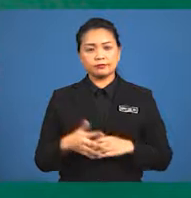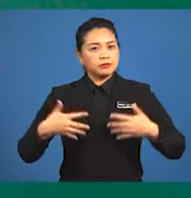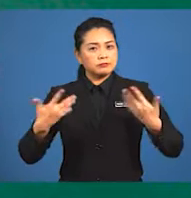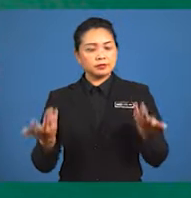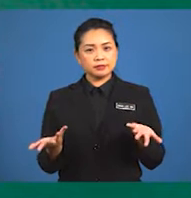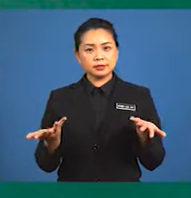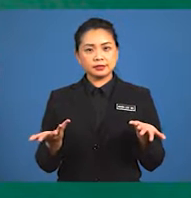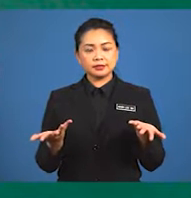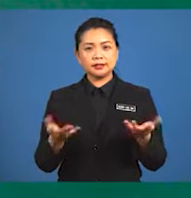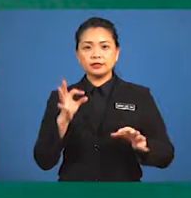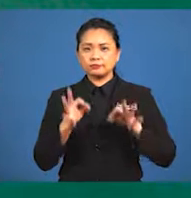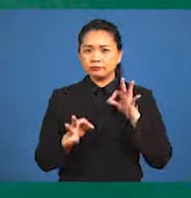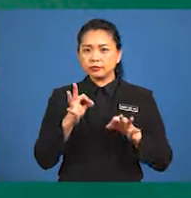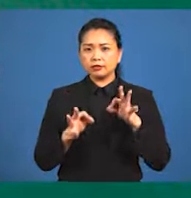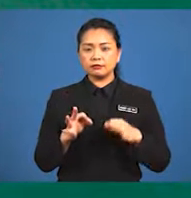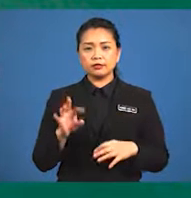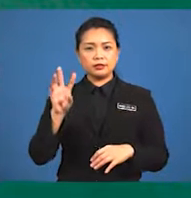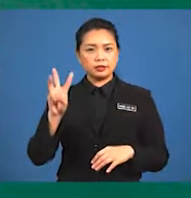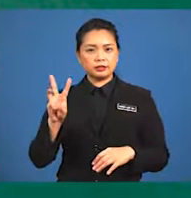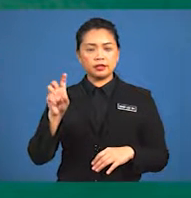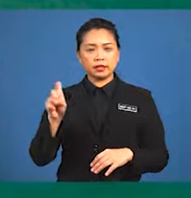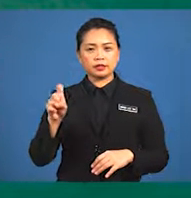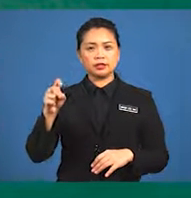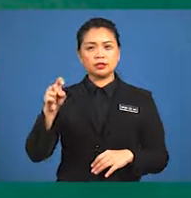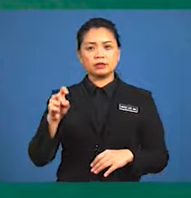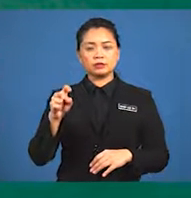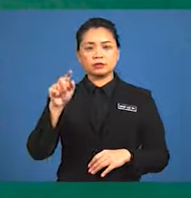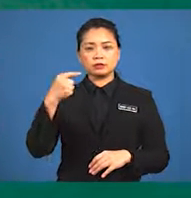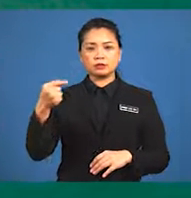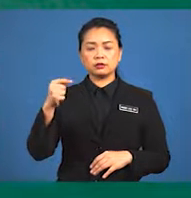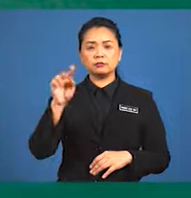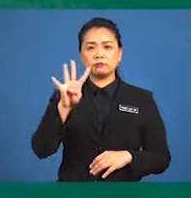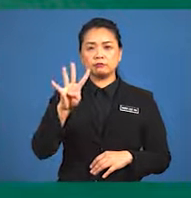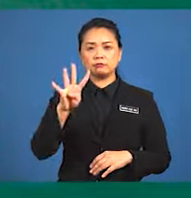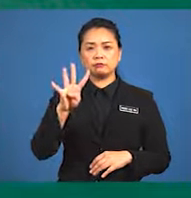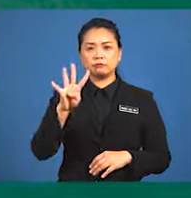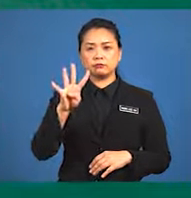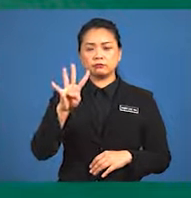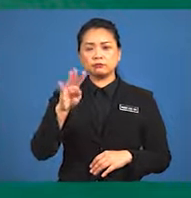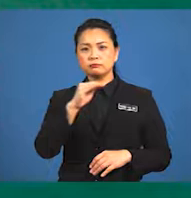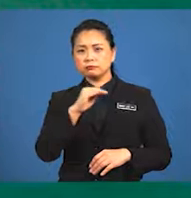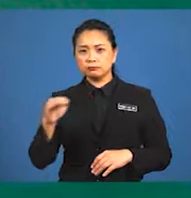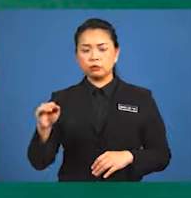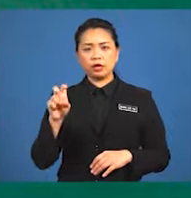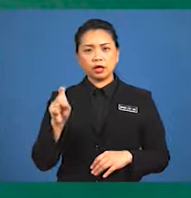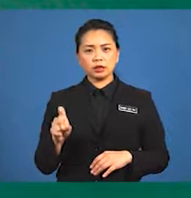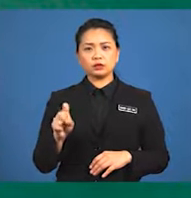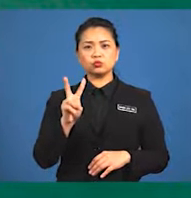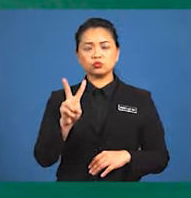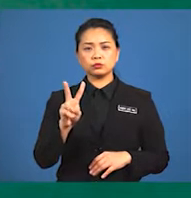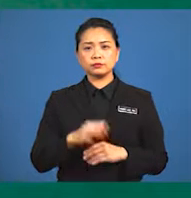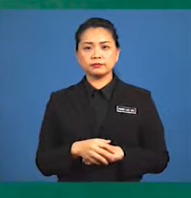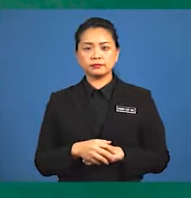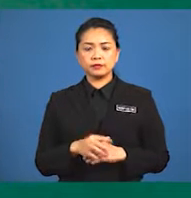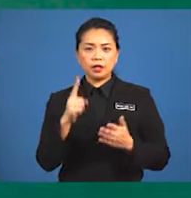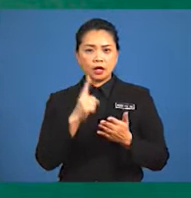Bagaimana pula jika 6x kuasa 4 per x kuasa 2? Apa yang